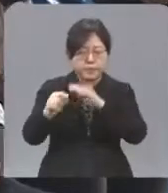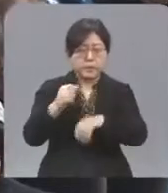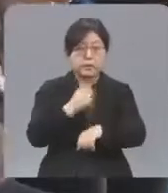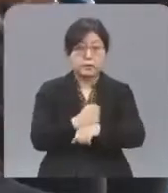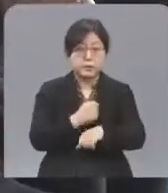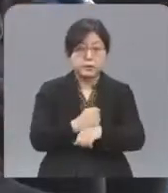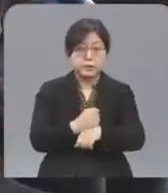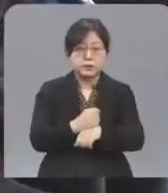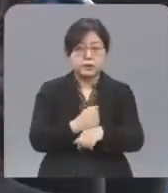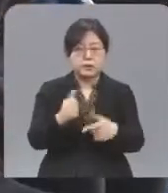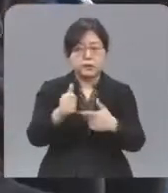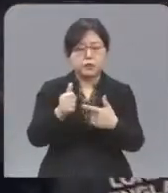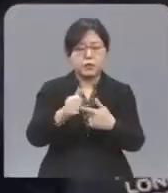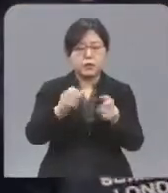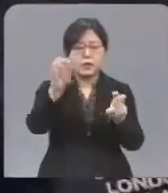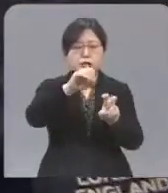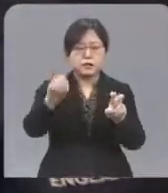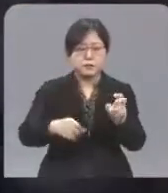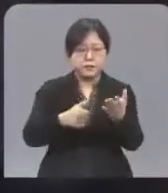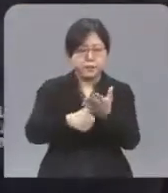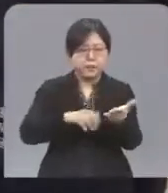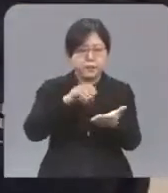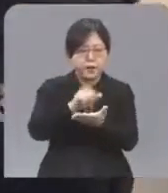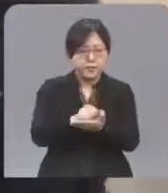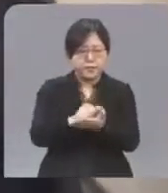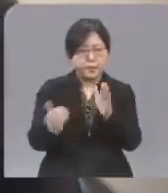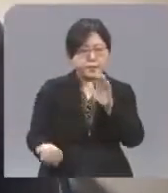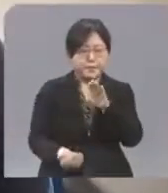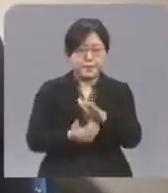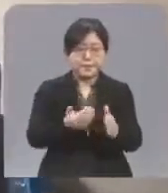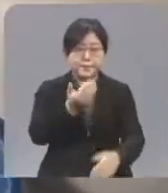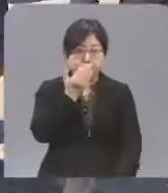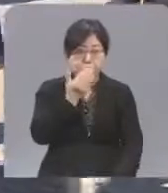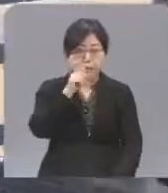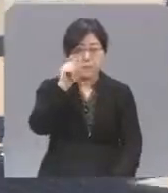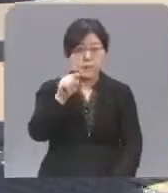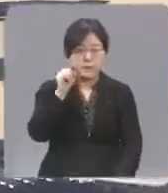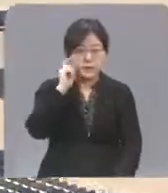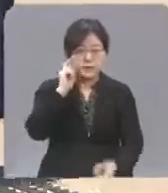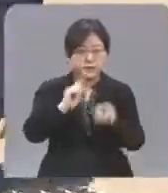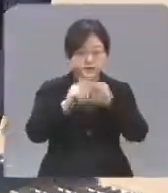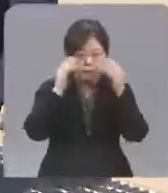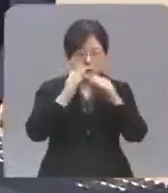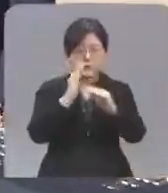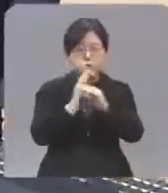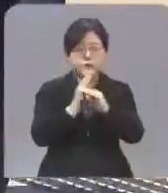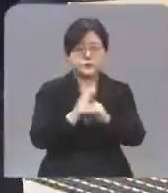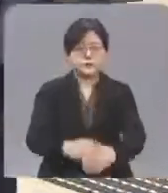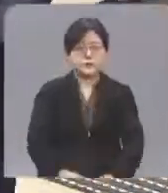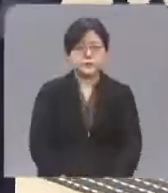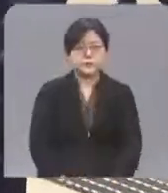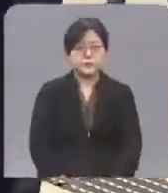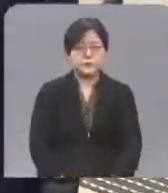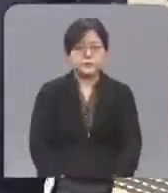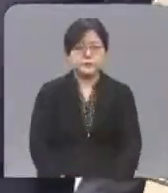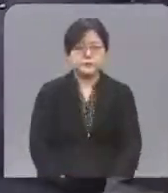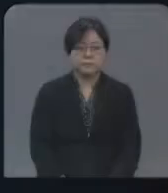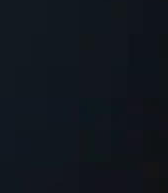넓히면서 호남에서의 20% 득표 목표를 달성할 수 있을지 주목됩니다. KBS 뉴스 김광진입니다.